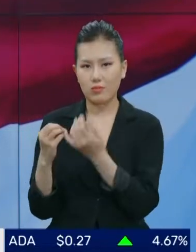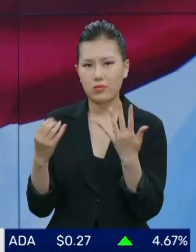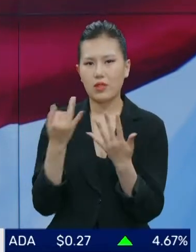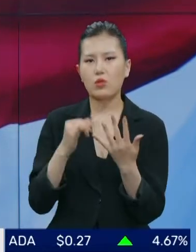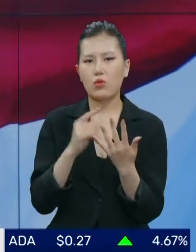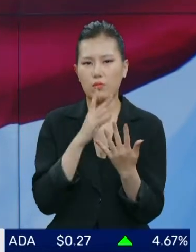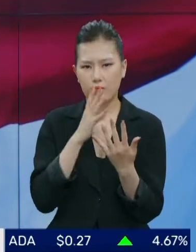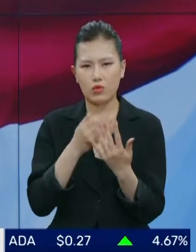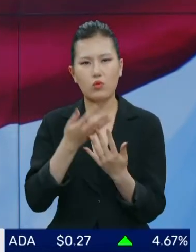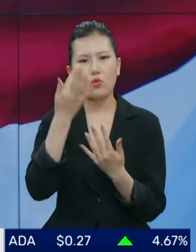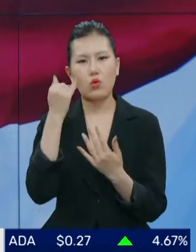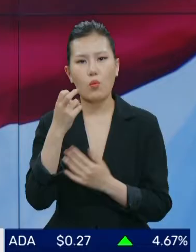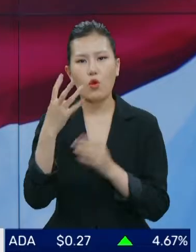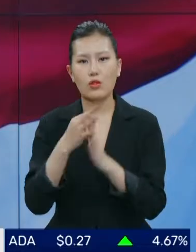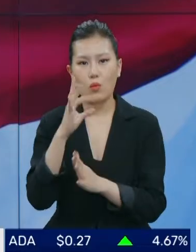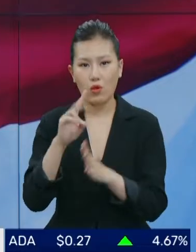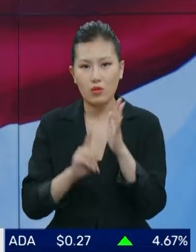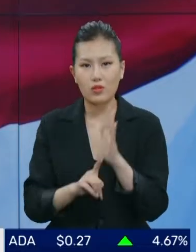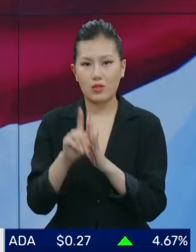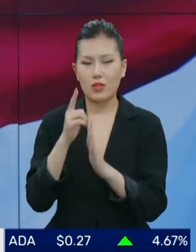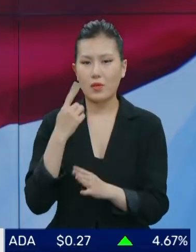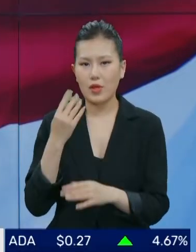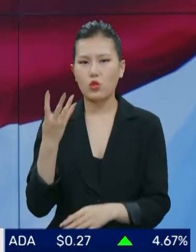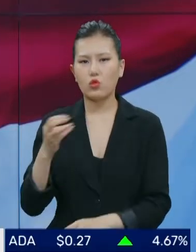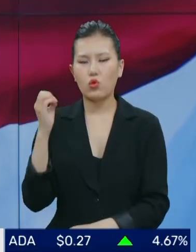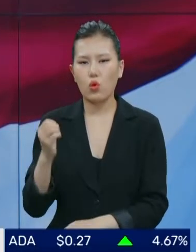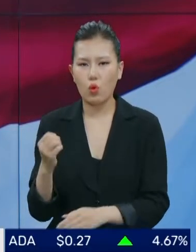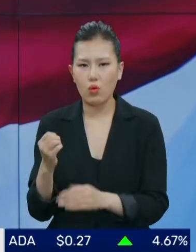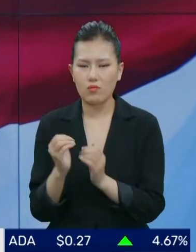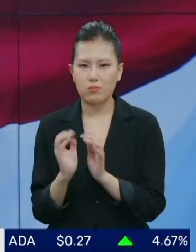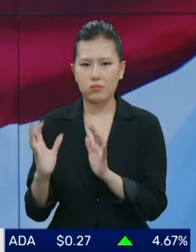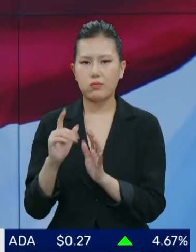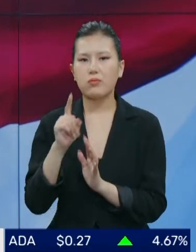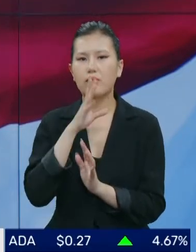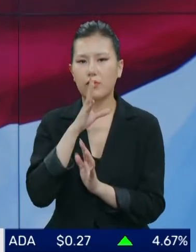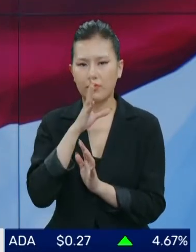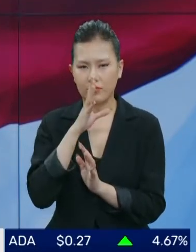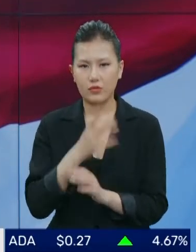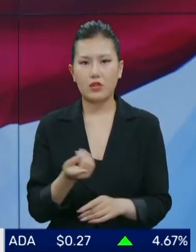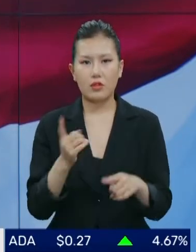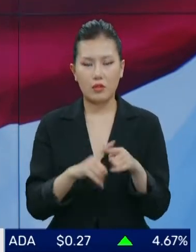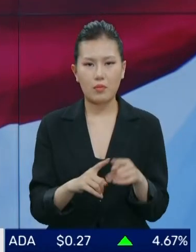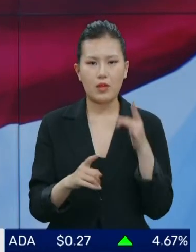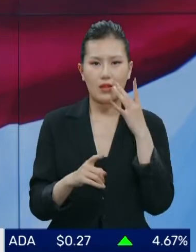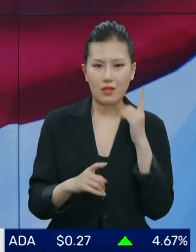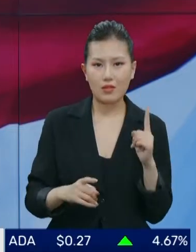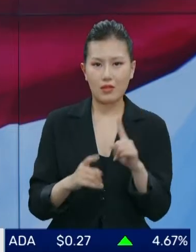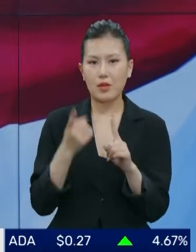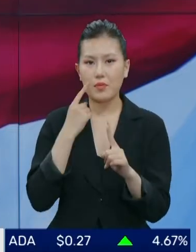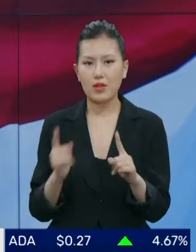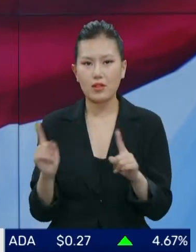эмэгтэйчүүдийн квотыг 40% болгон нэмэгдүүлэх заалтыг тусгаж намын жигсаалтанд хүйсийн харьцааг 1:1 байх зарчмыг баримтлахаар болж